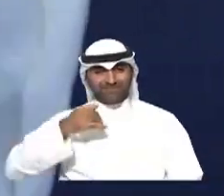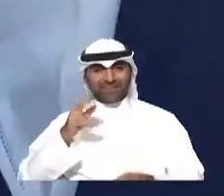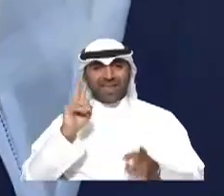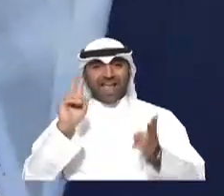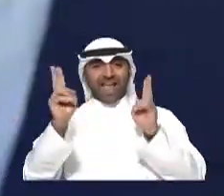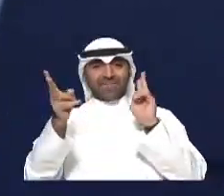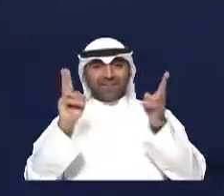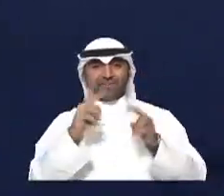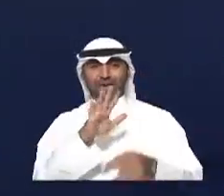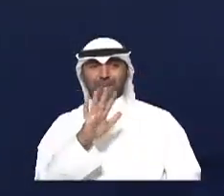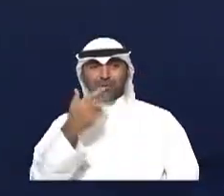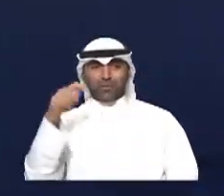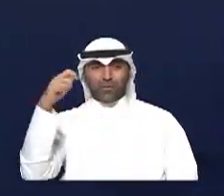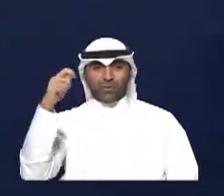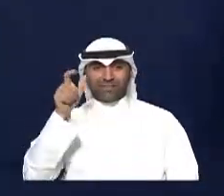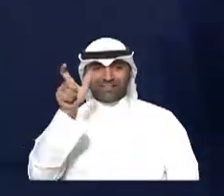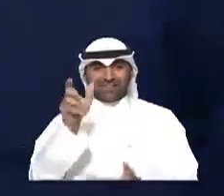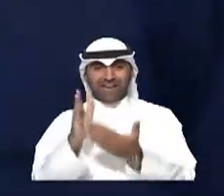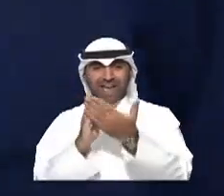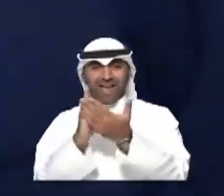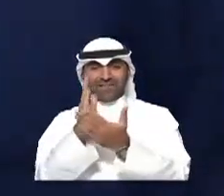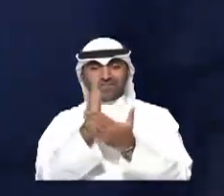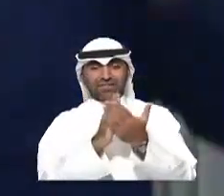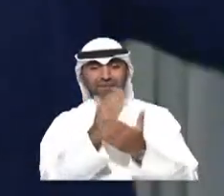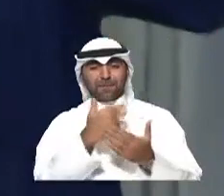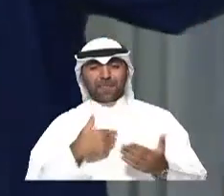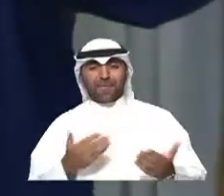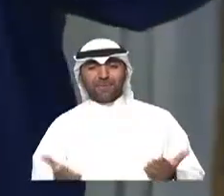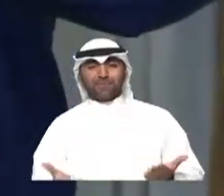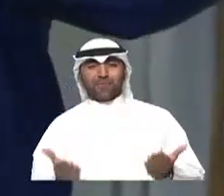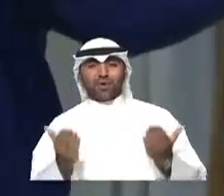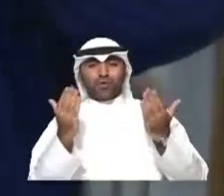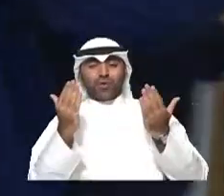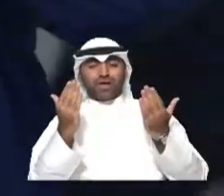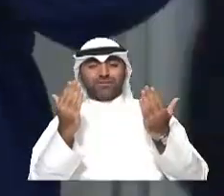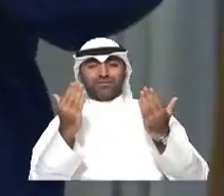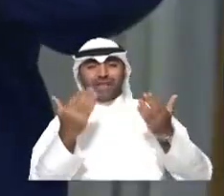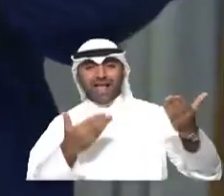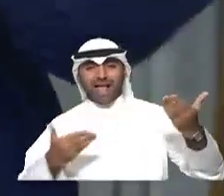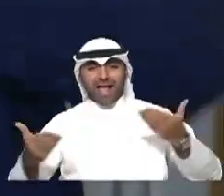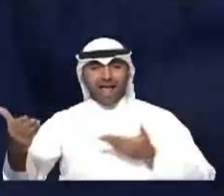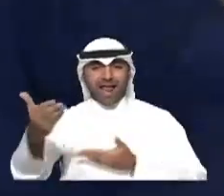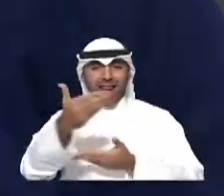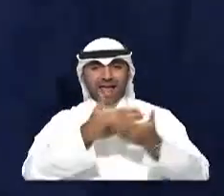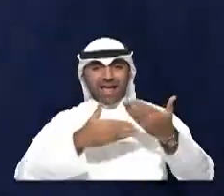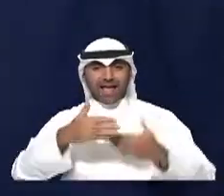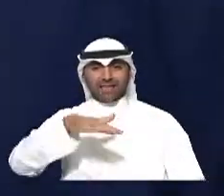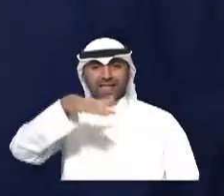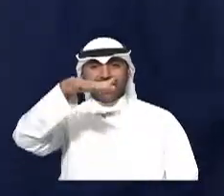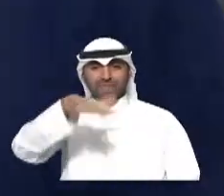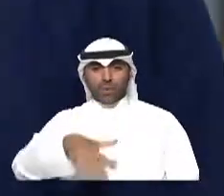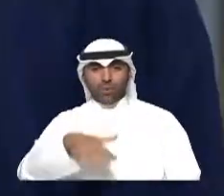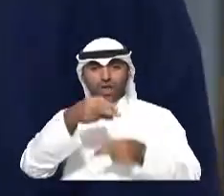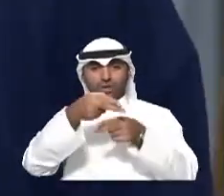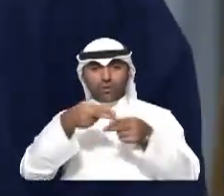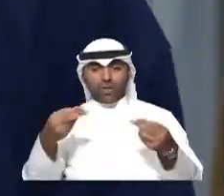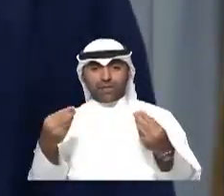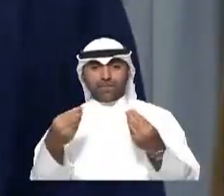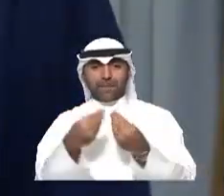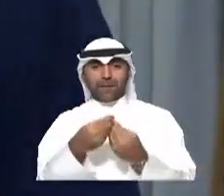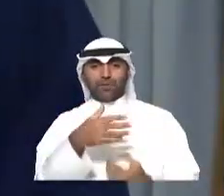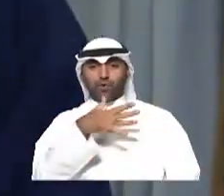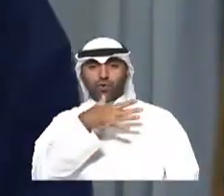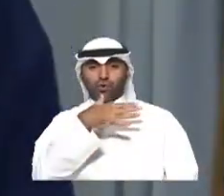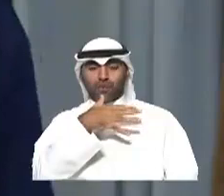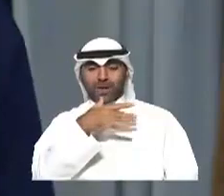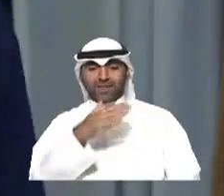التألق. سائلا المولى العلي الكريم لجلالة السلطان هيثم بن طارق المعظم وبلدي